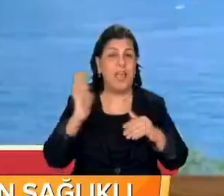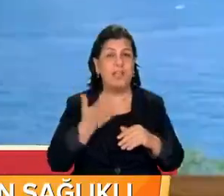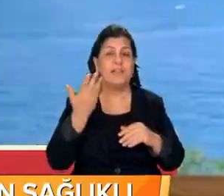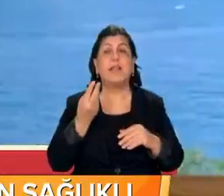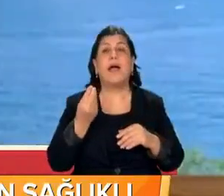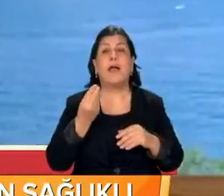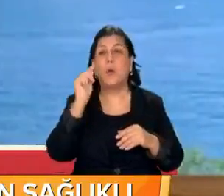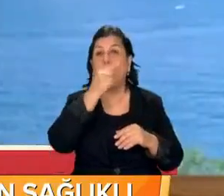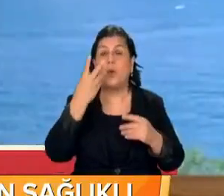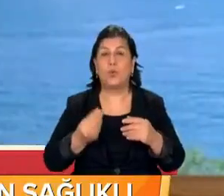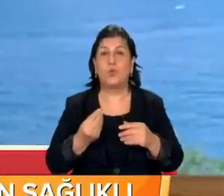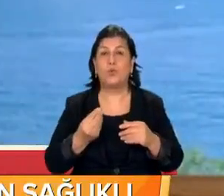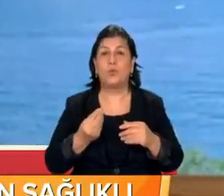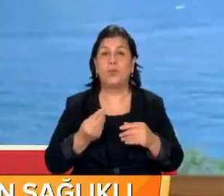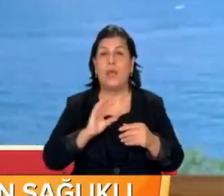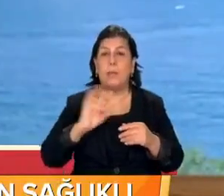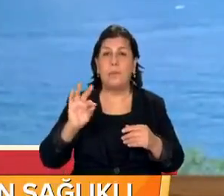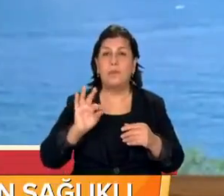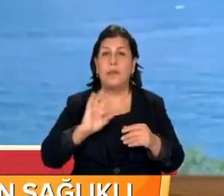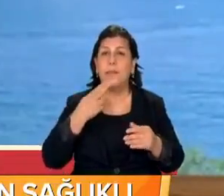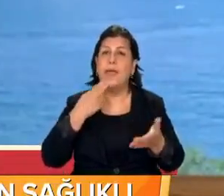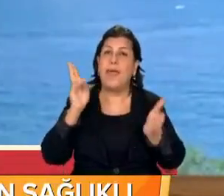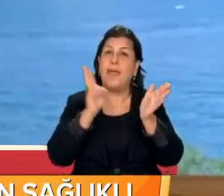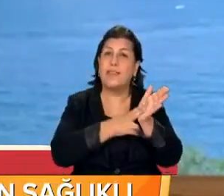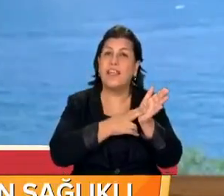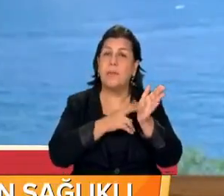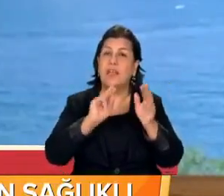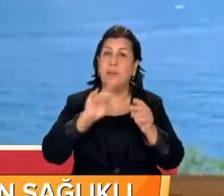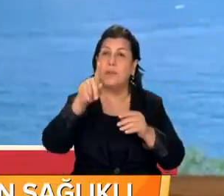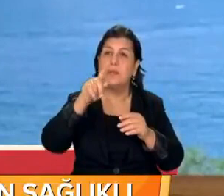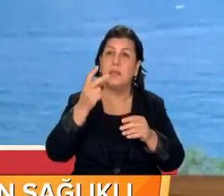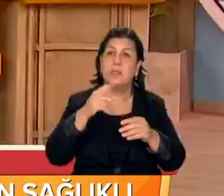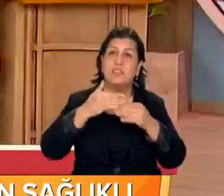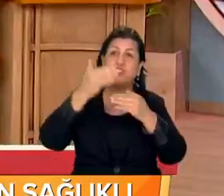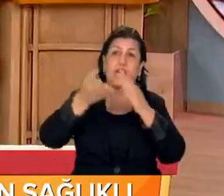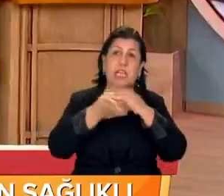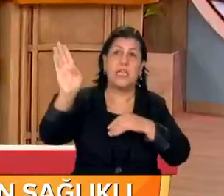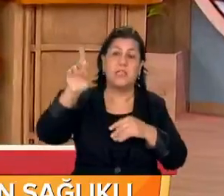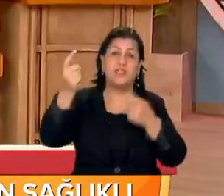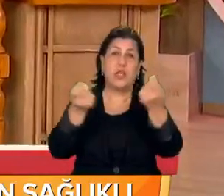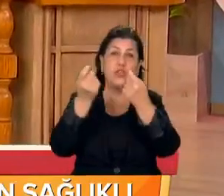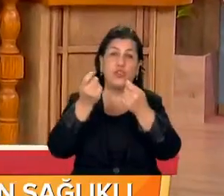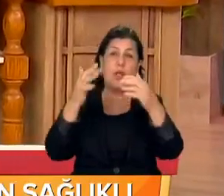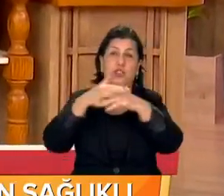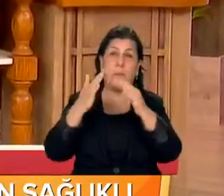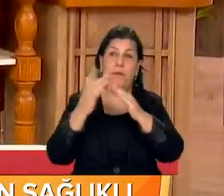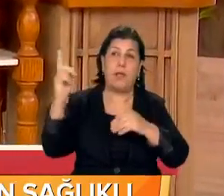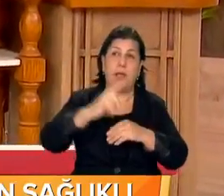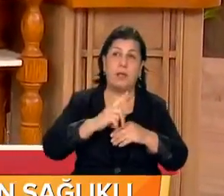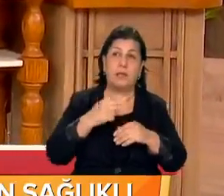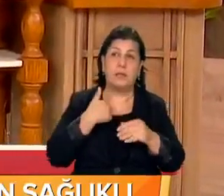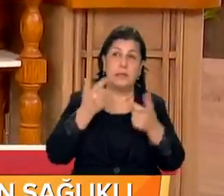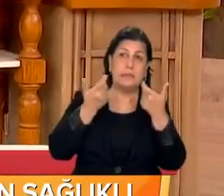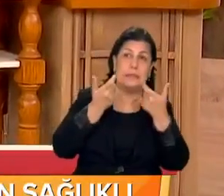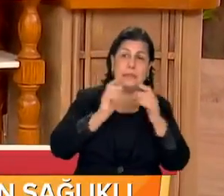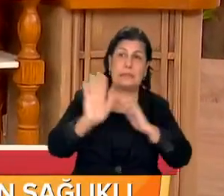olur ama etiketleme olayı gerçekten rahatsız edici ve ilişkileri yıpratıcı bir şey ama işte o sakinliği koruyup da Nasıl birbirimize laf anlatacağım